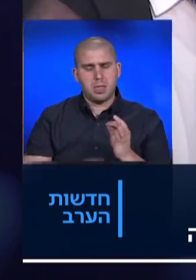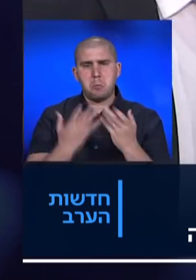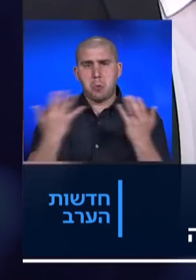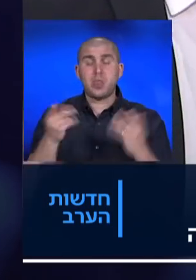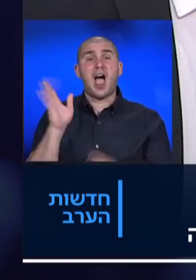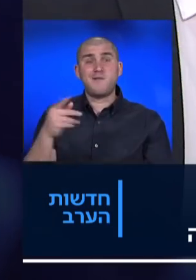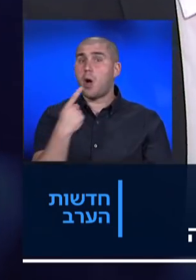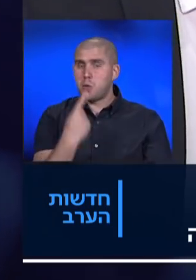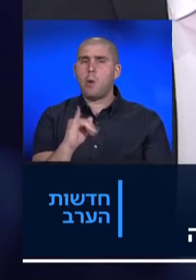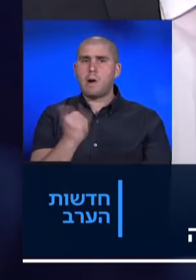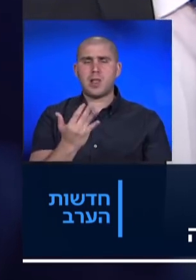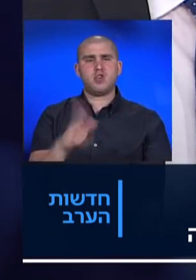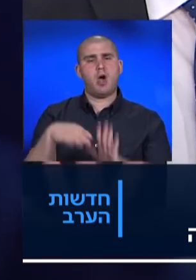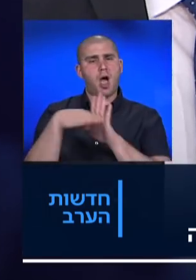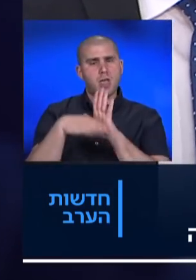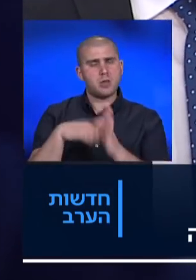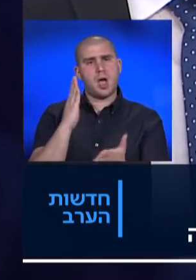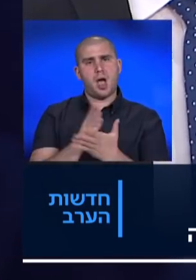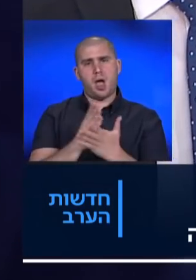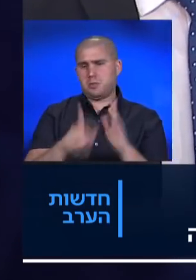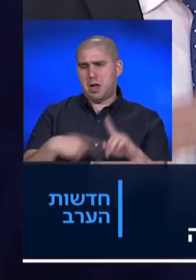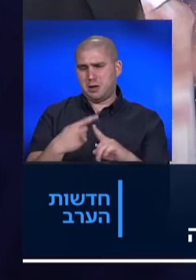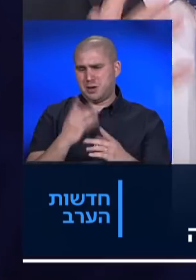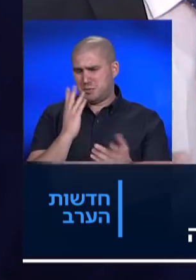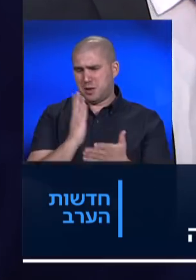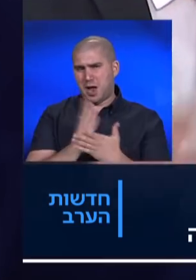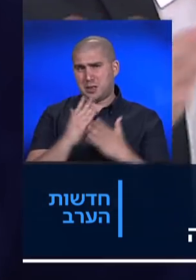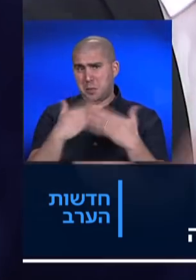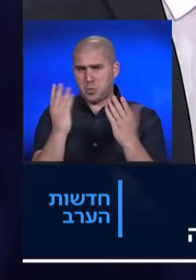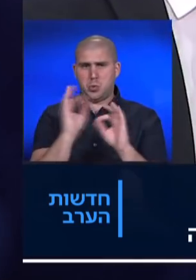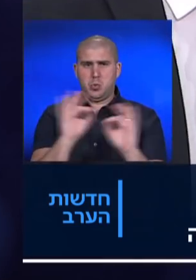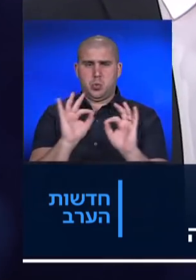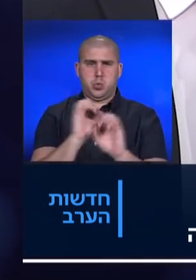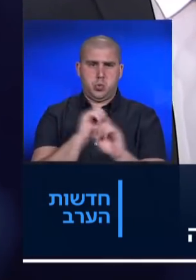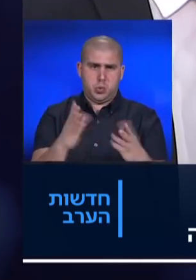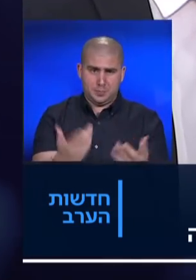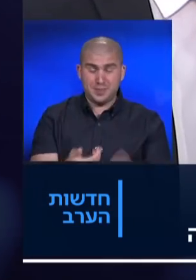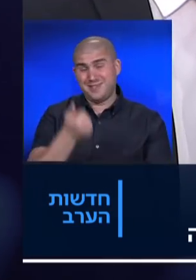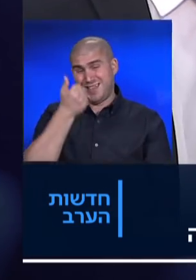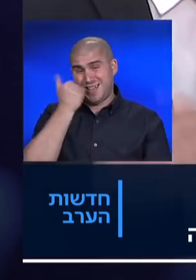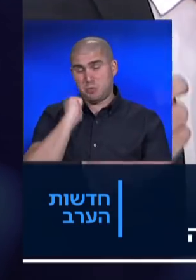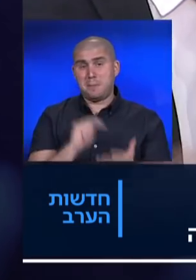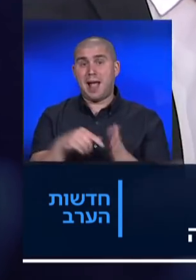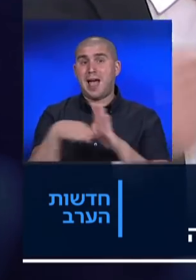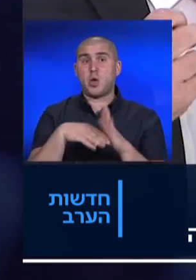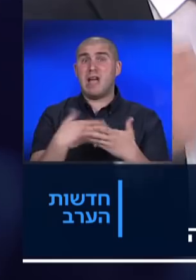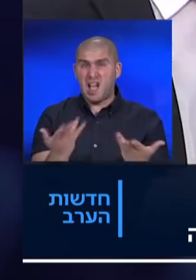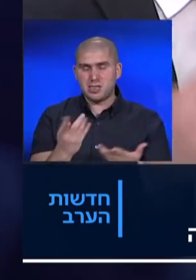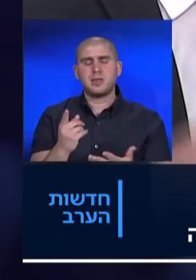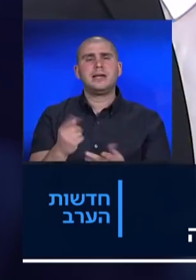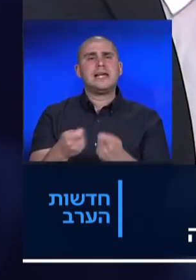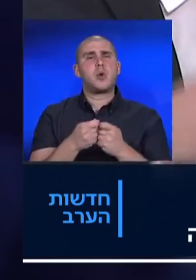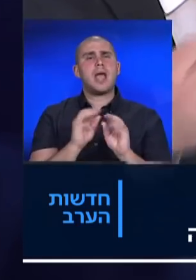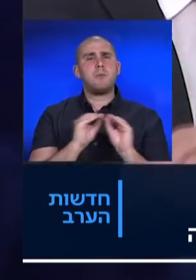שיגיעו הנחיות עד היום בבוקר, לא קרה. ואתמול, בהיעדר הנחיות הללו, ארגוני המורים הנחו את